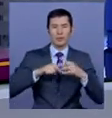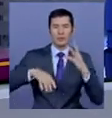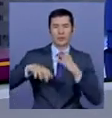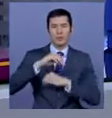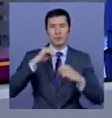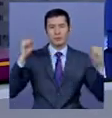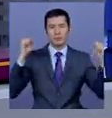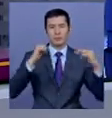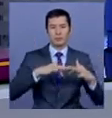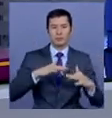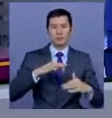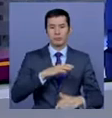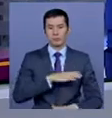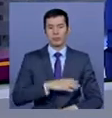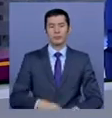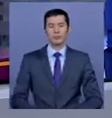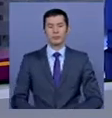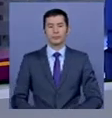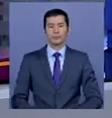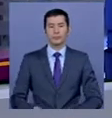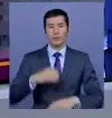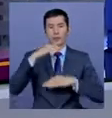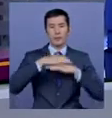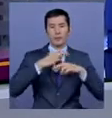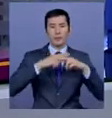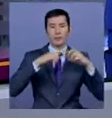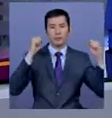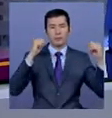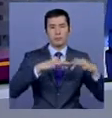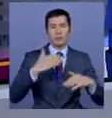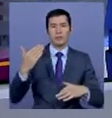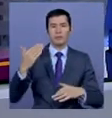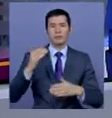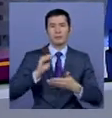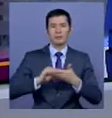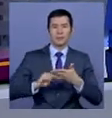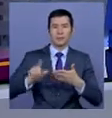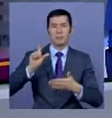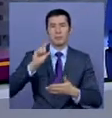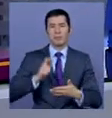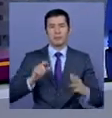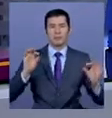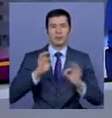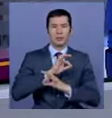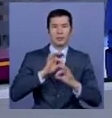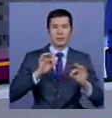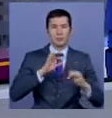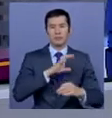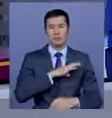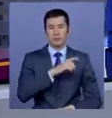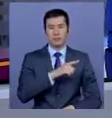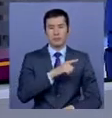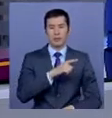ғашық қалын көрермен жиналыпты. Кеште шайырдың өлең жырлары оқылып, ақынның өлеңдеріне жазылған әндер шырқалды. Ал қала